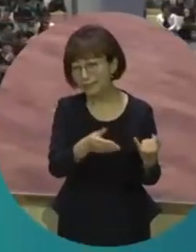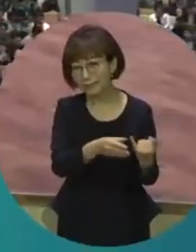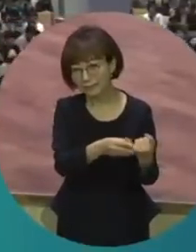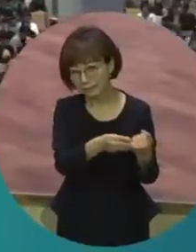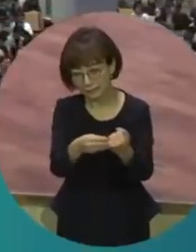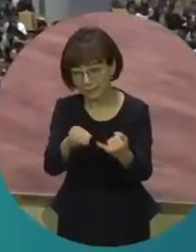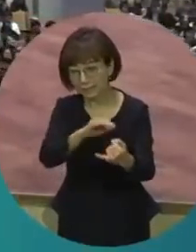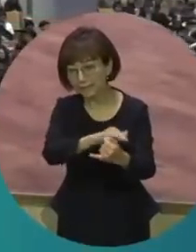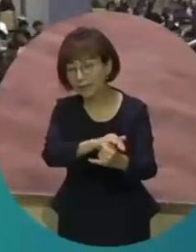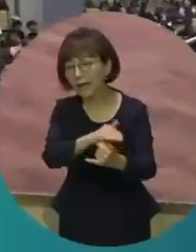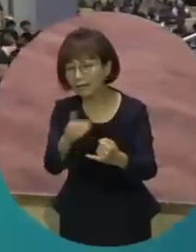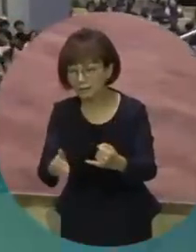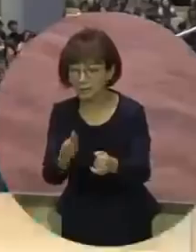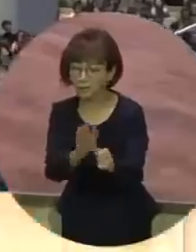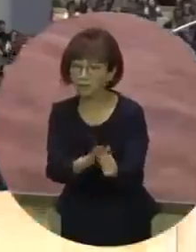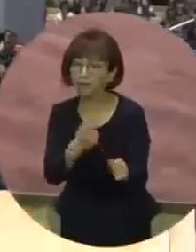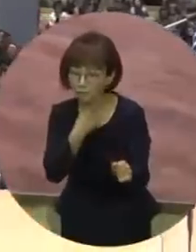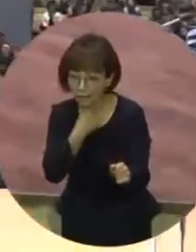장사하게 하시오.